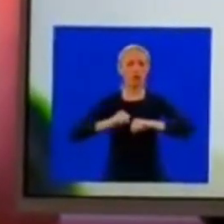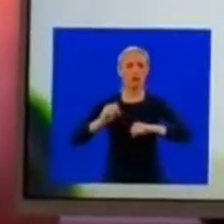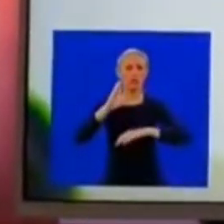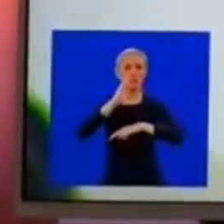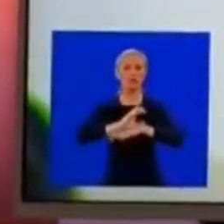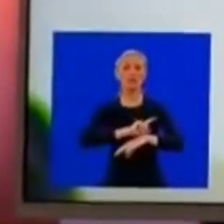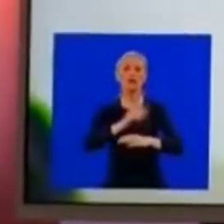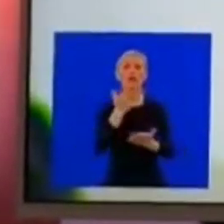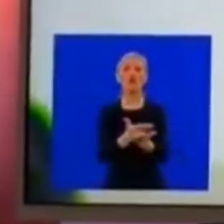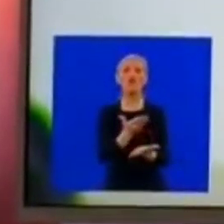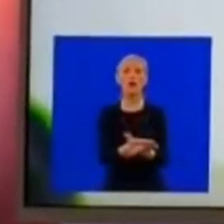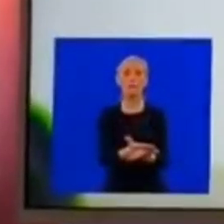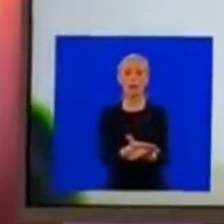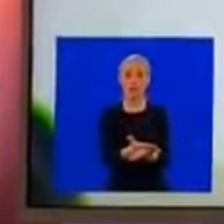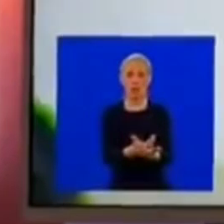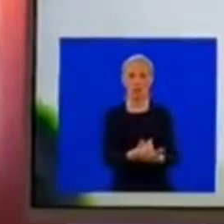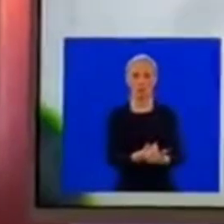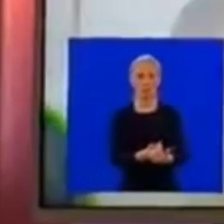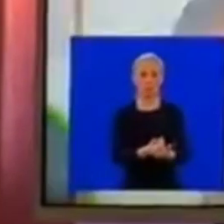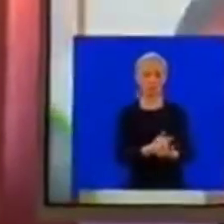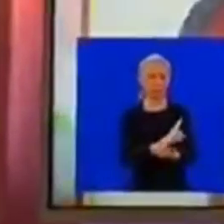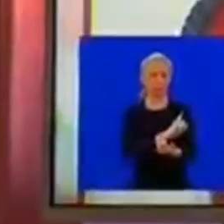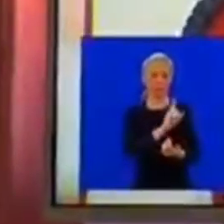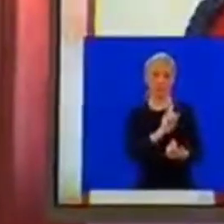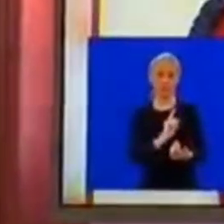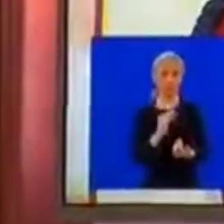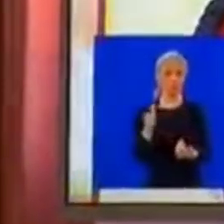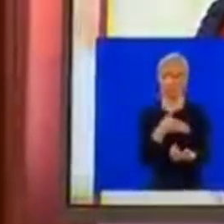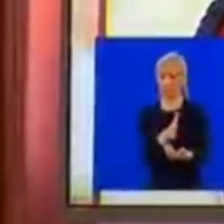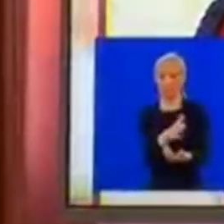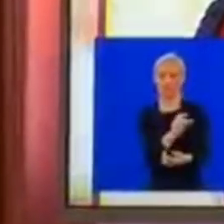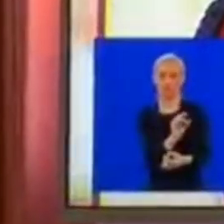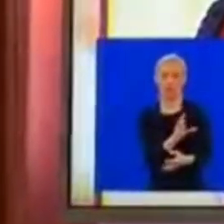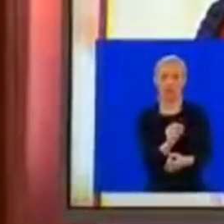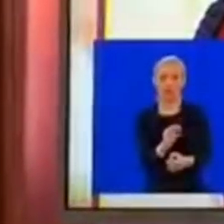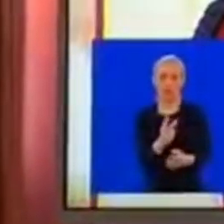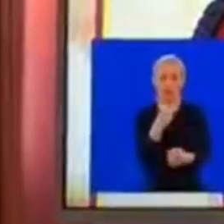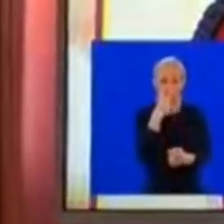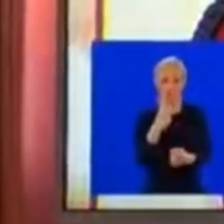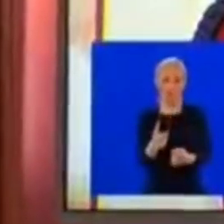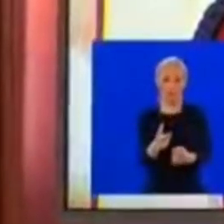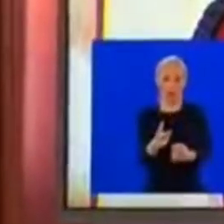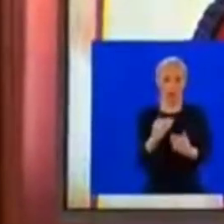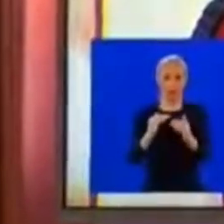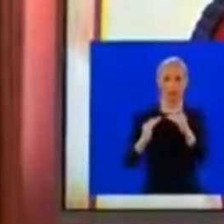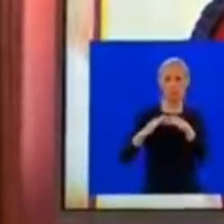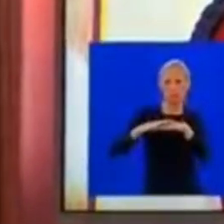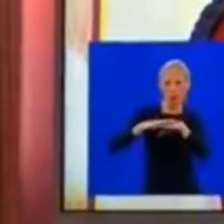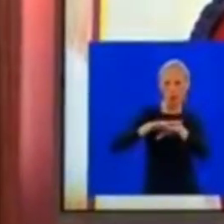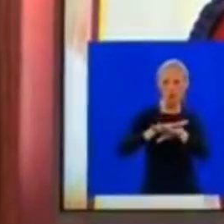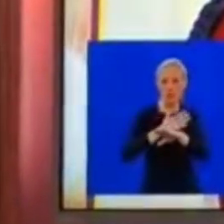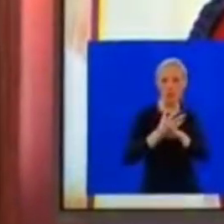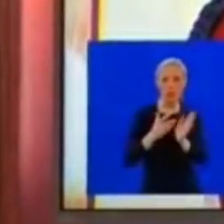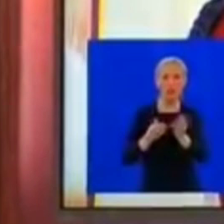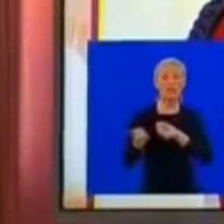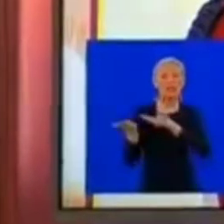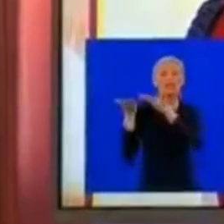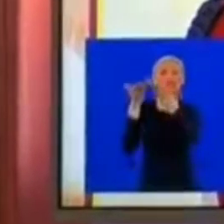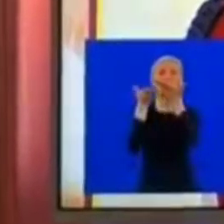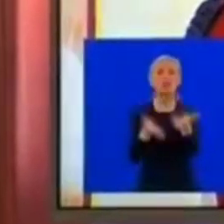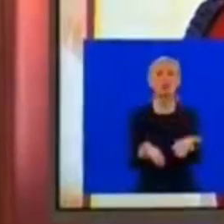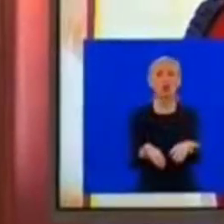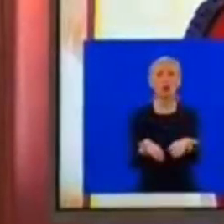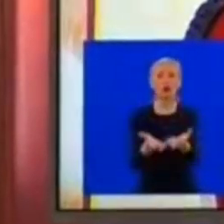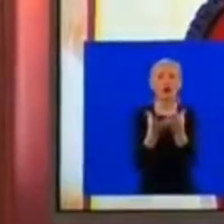do temelja. I nismo se tu snašli. Izišlo je na vidjelo, odnosno na površinu, koliko zapravo i